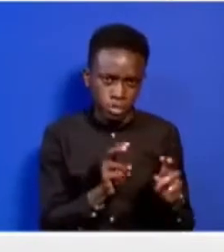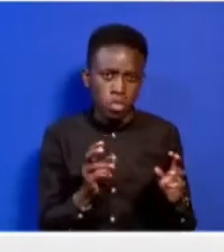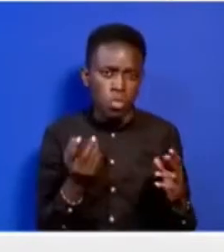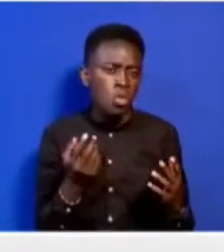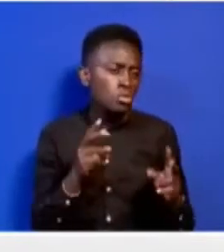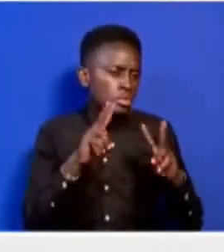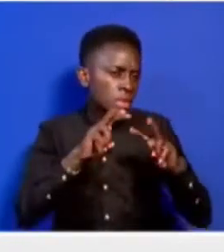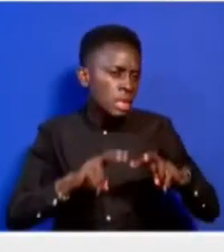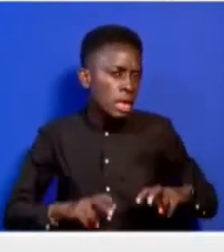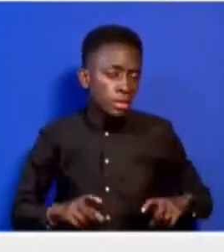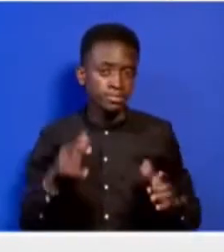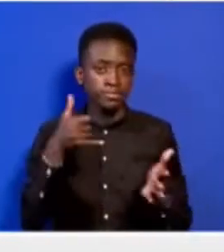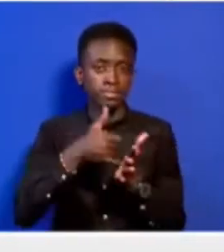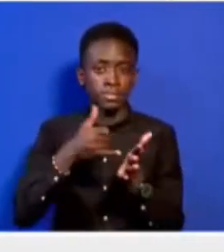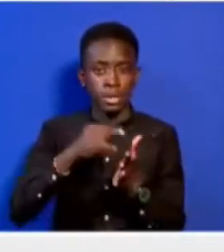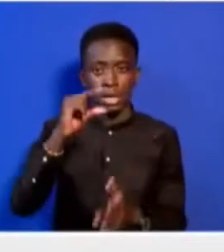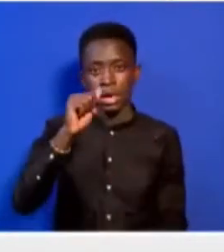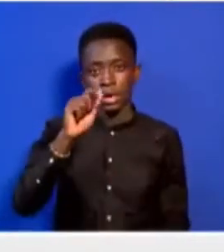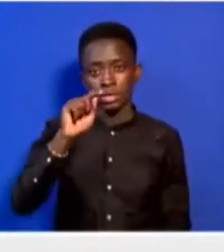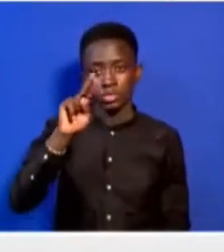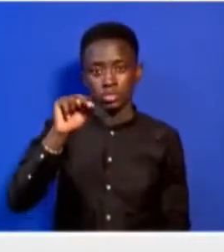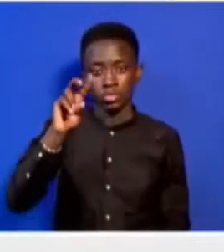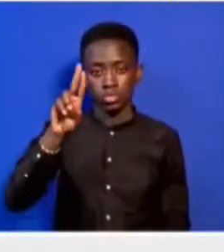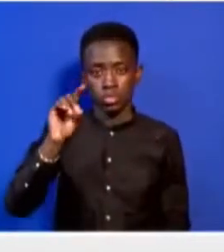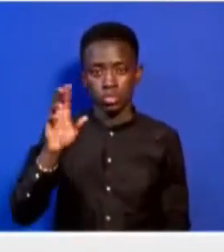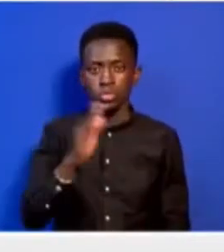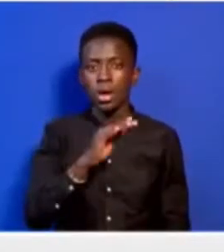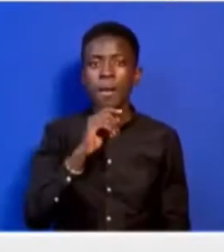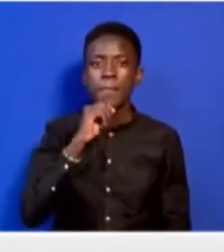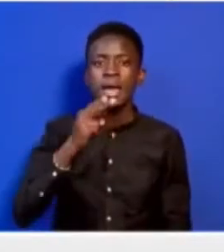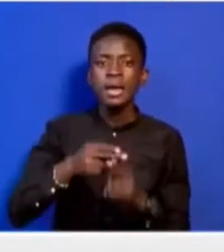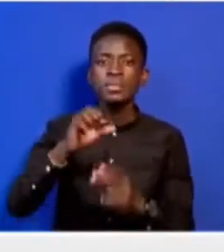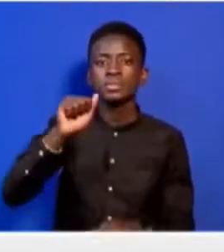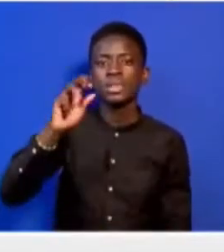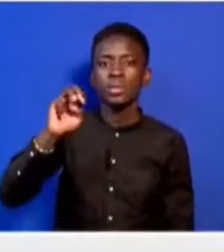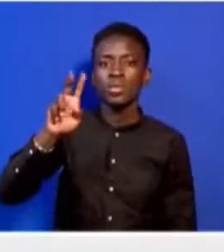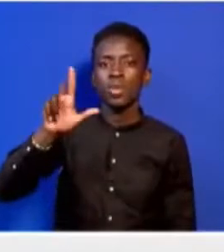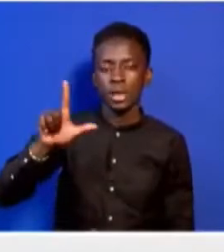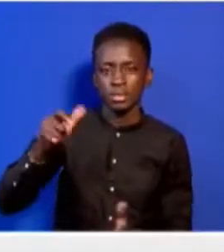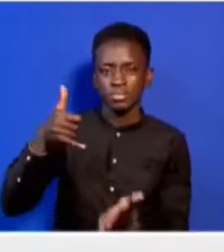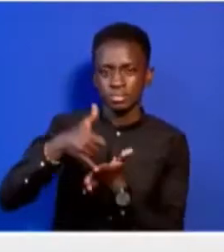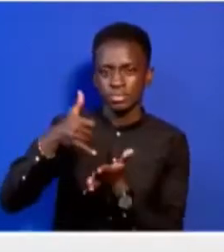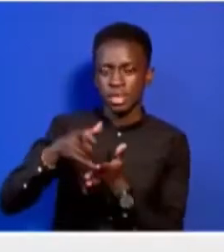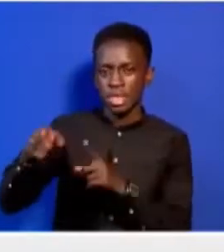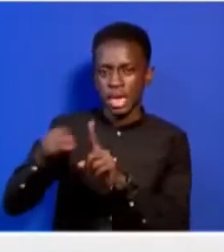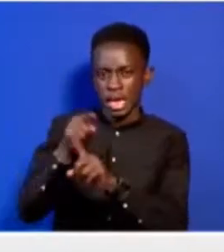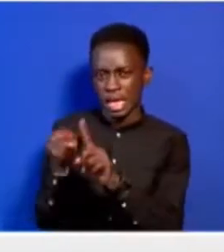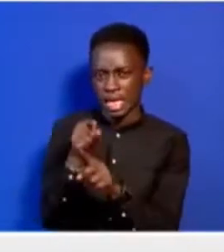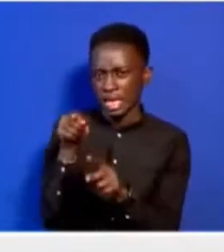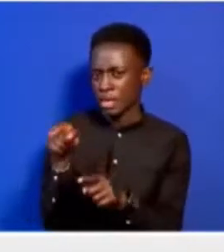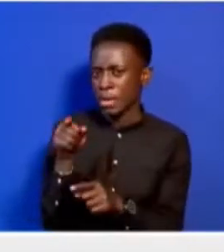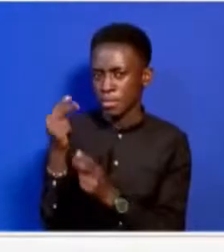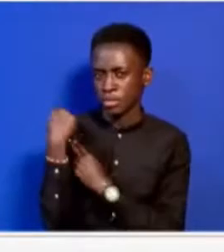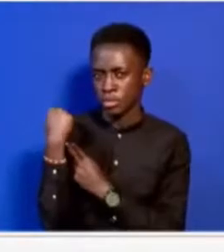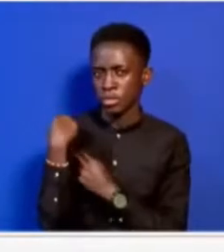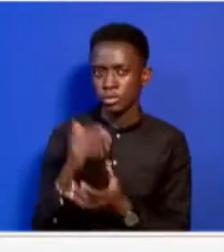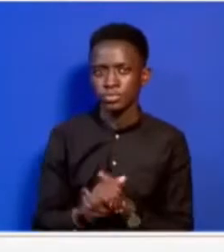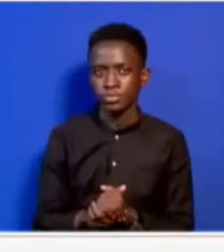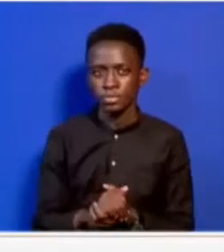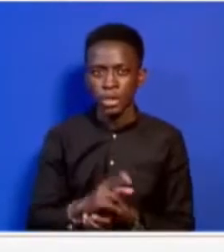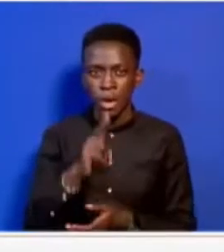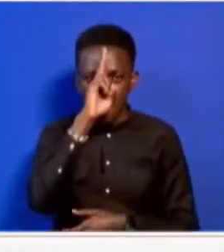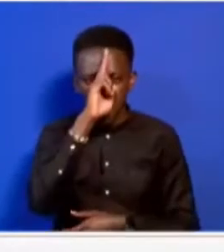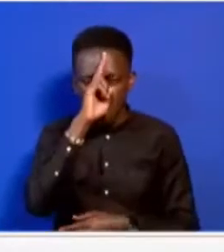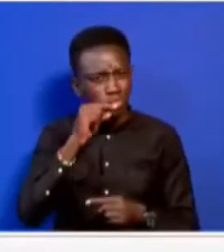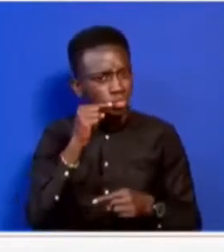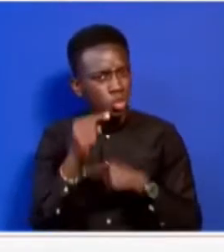wa Gatundu Samuel Njenga, ambaye anashukiwa kuhusika katika mauaji hayo. Caleb Mwicha anaarifu zaidi. Polisi